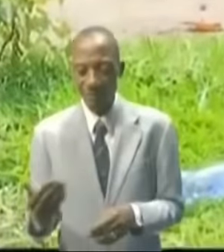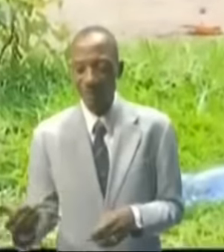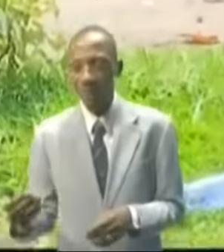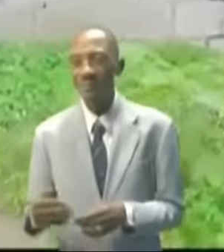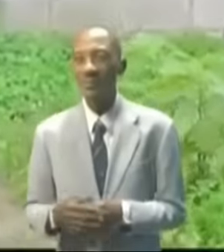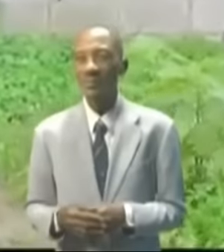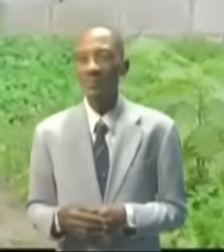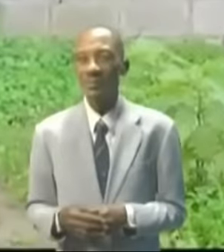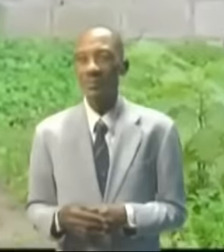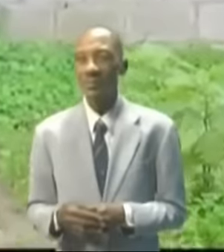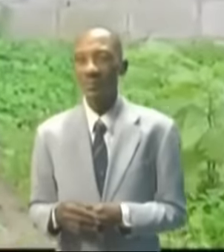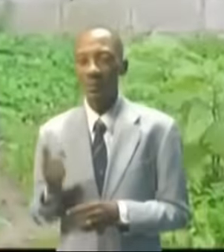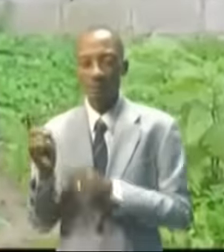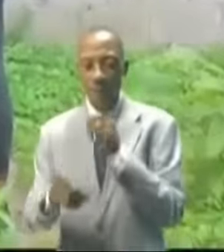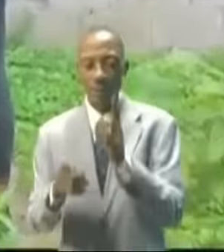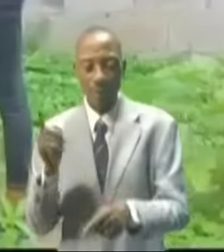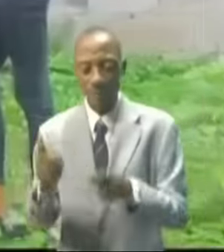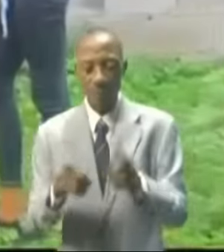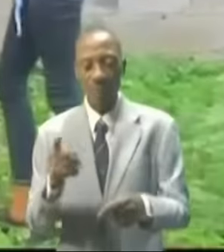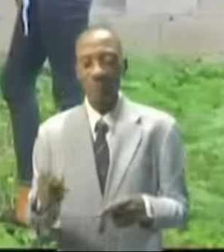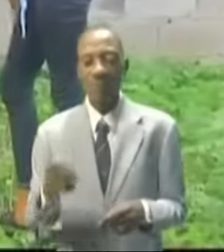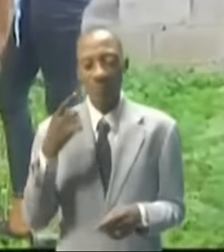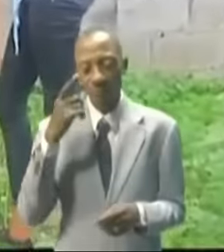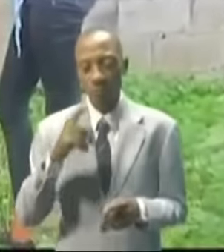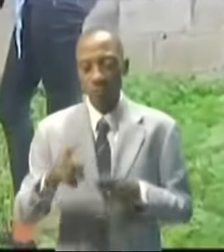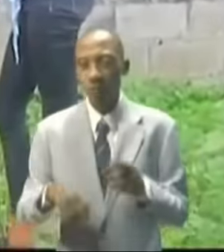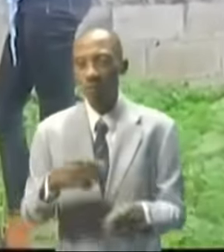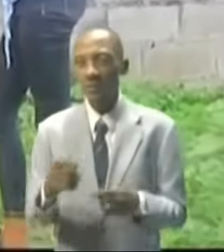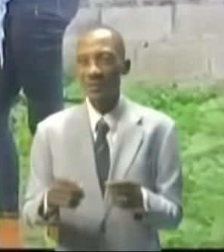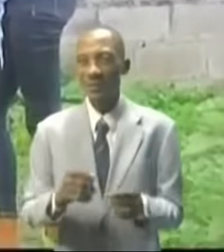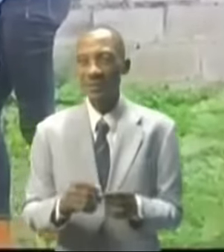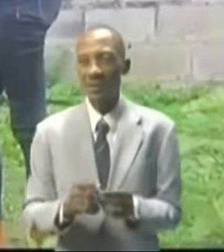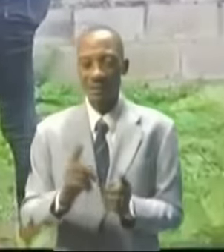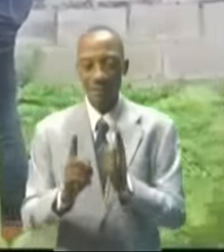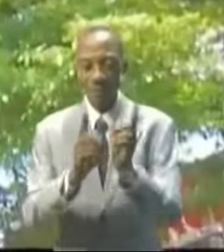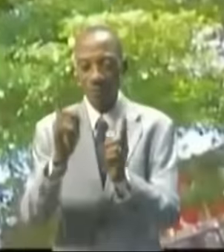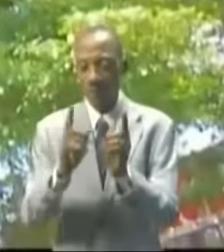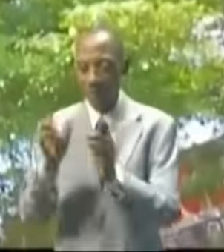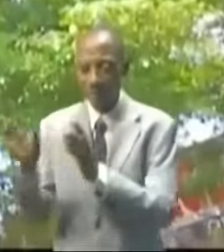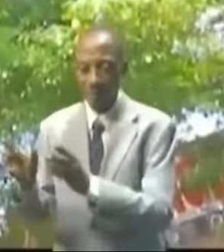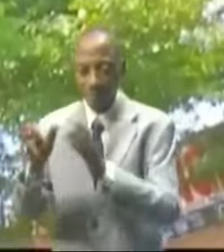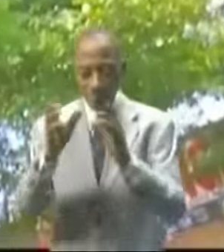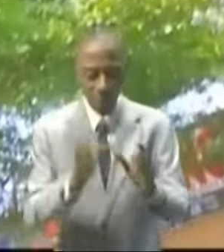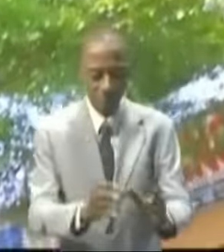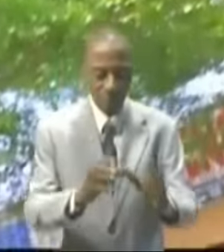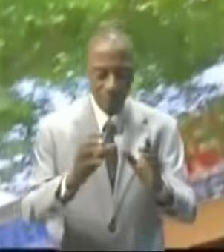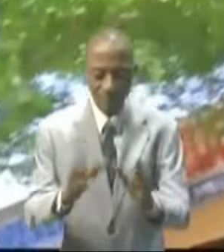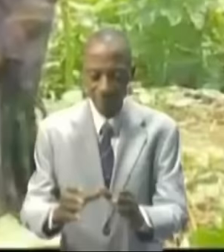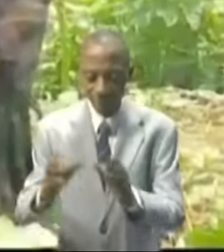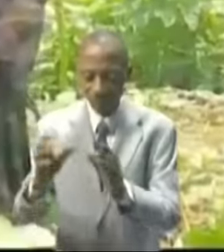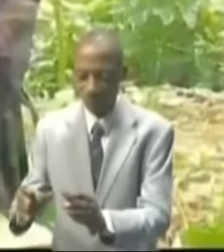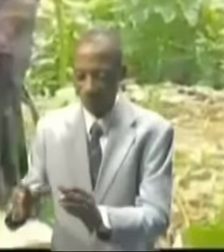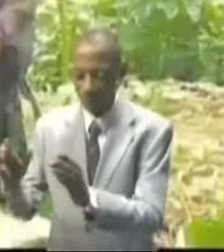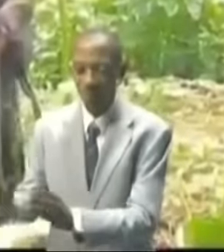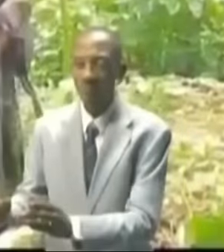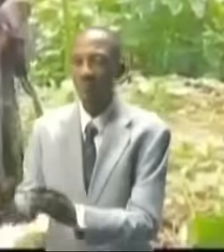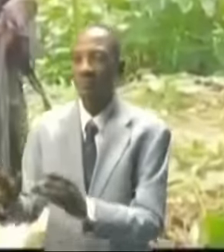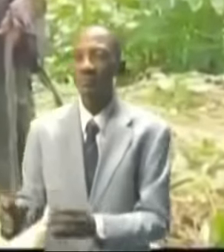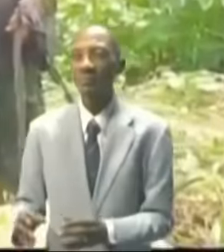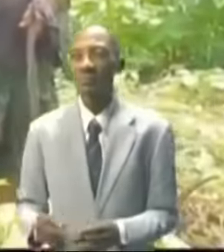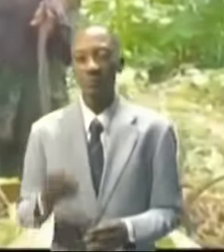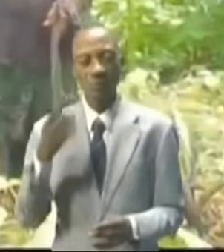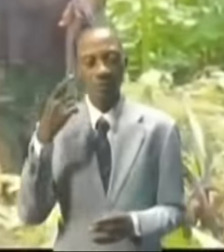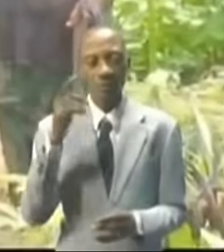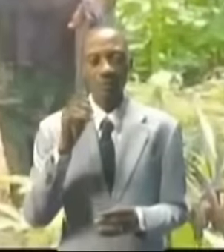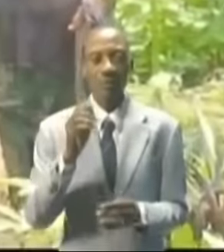des milliers d'arbres dans cette commune de la ville-province Kinshasa et ses environs en vue de contribuer à la réduction des émissions de gaz à effet de serre qui est à la